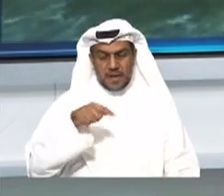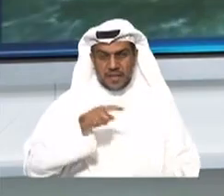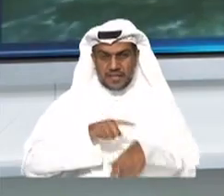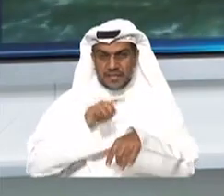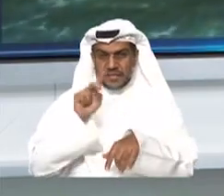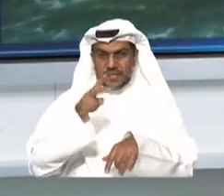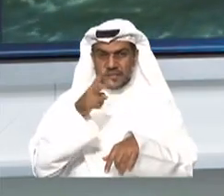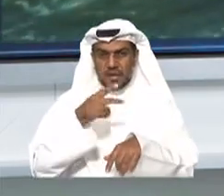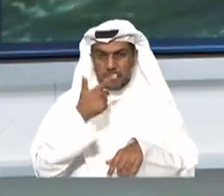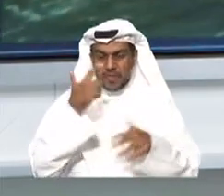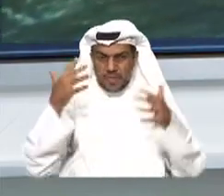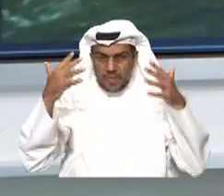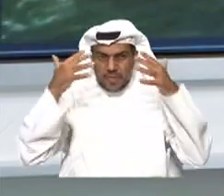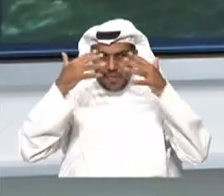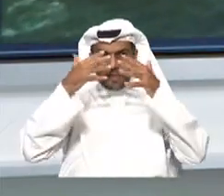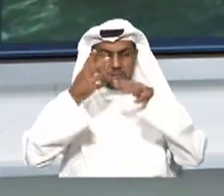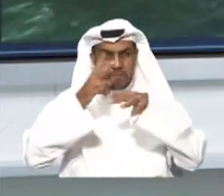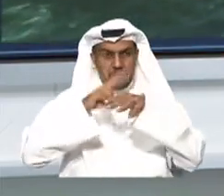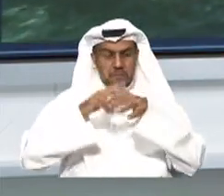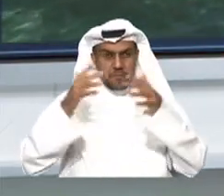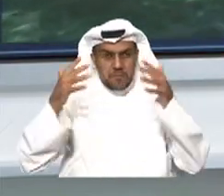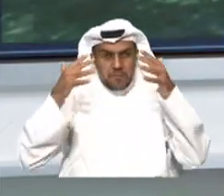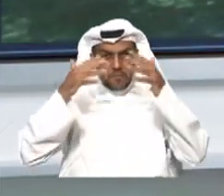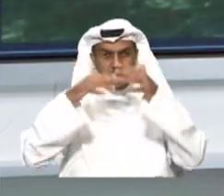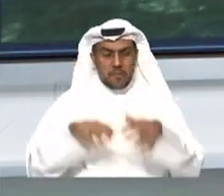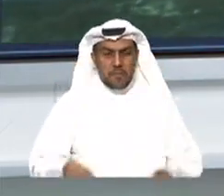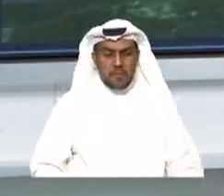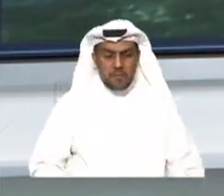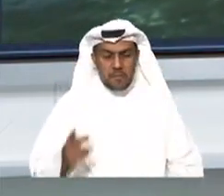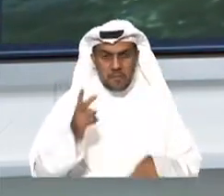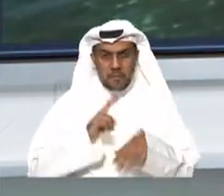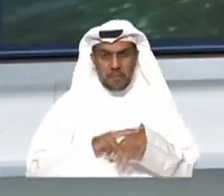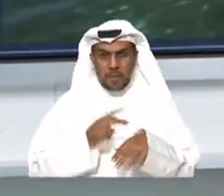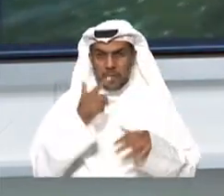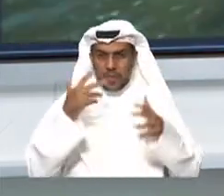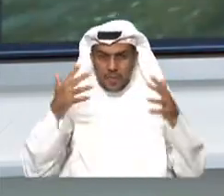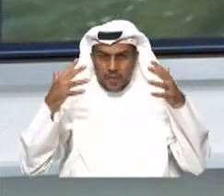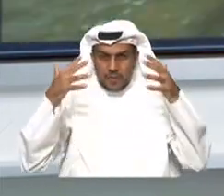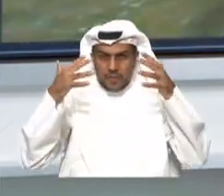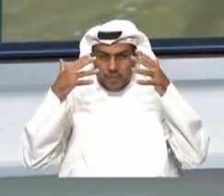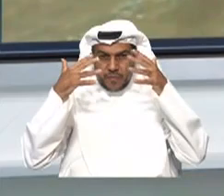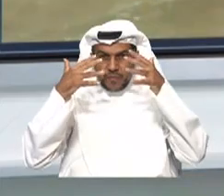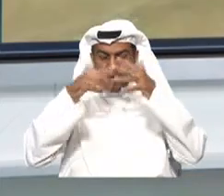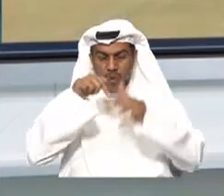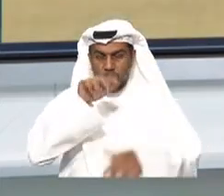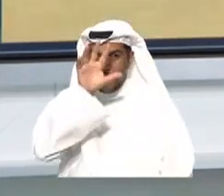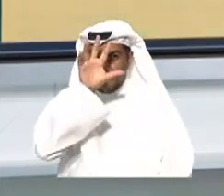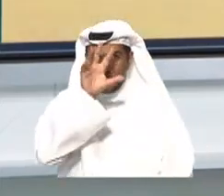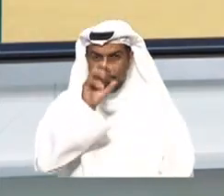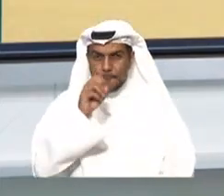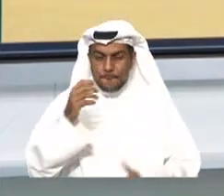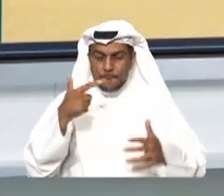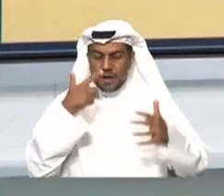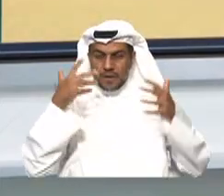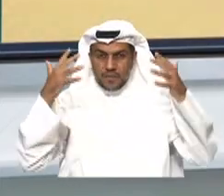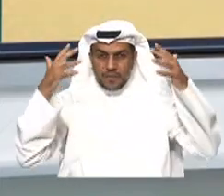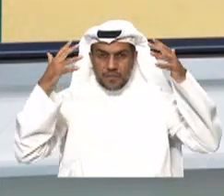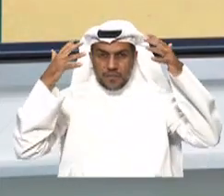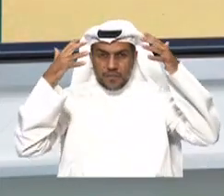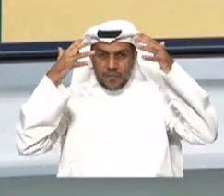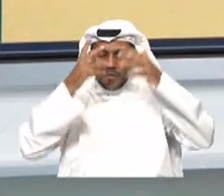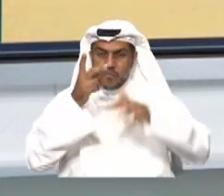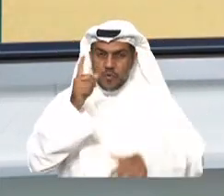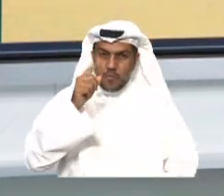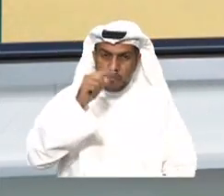المقبلة تكاثر السحب تدريجيا، عودة للأجواء الغائمة إلى الغائمة جزئيا بدءا من هذه الليلة، وقد تستمر معنا أيضا لعدة